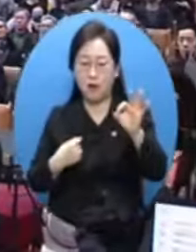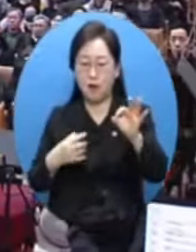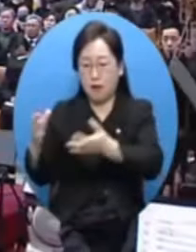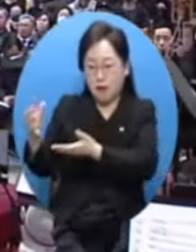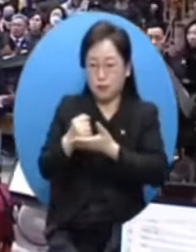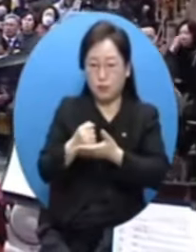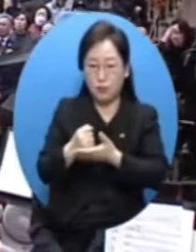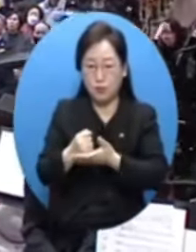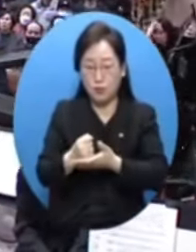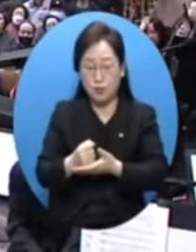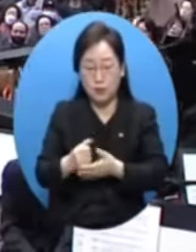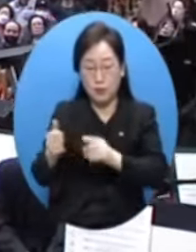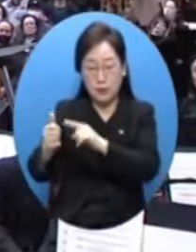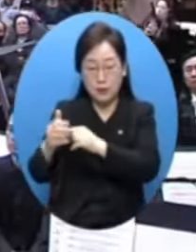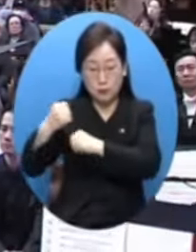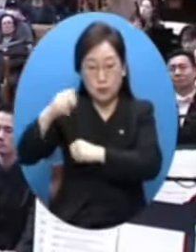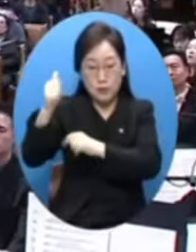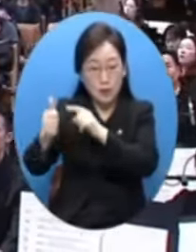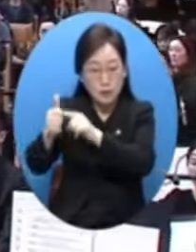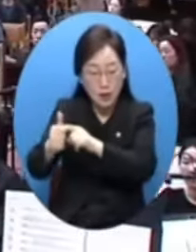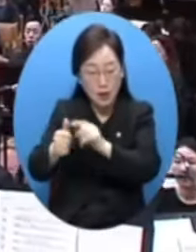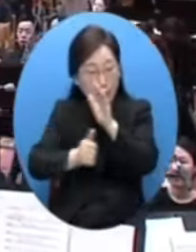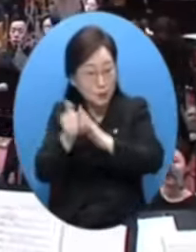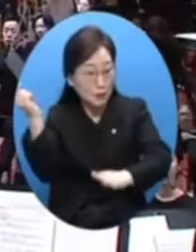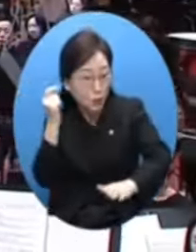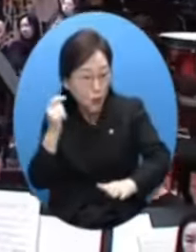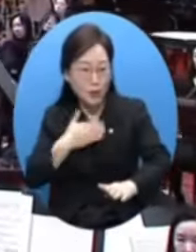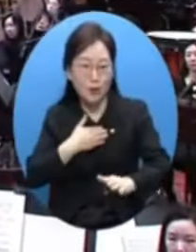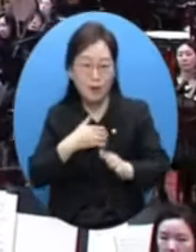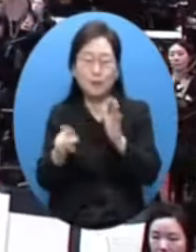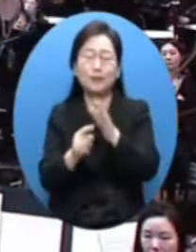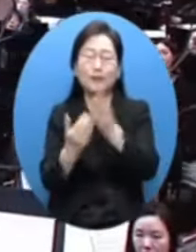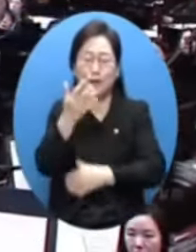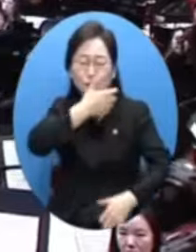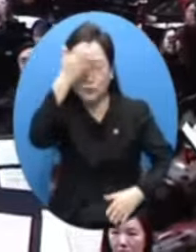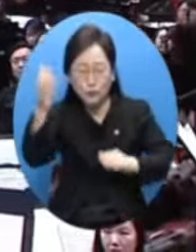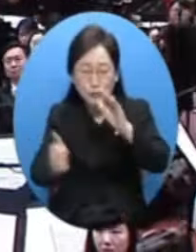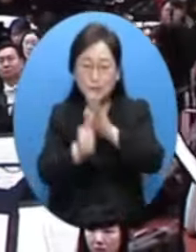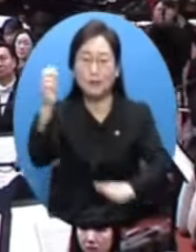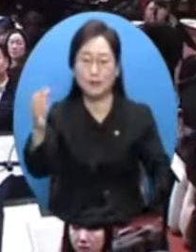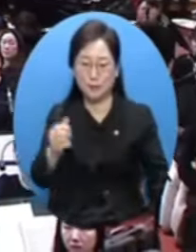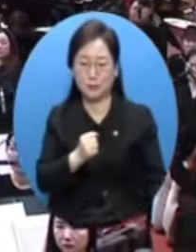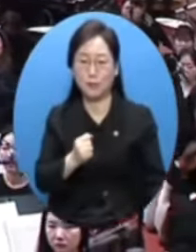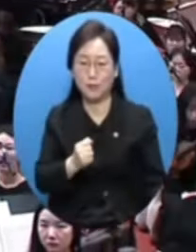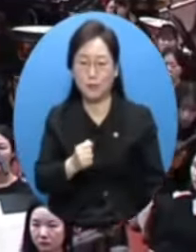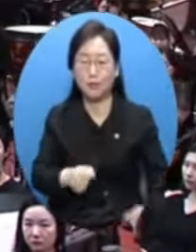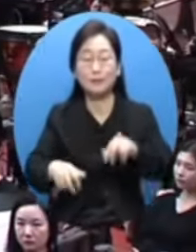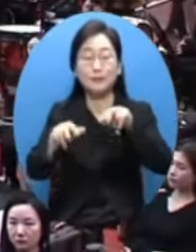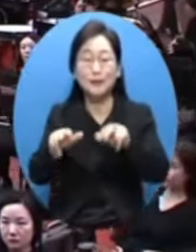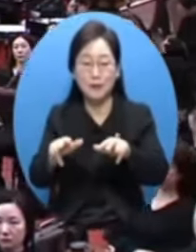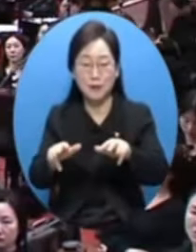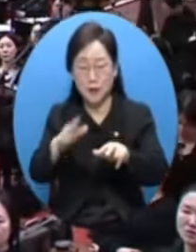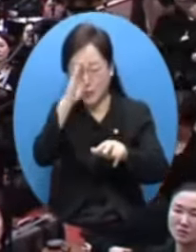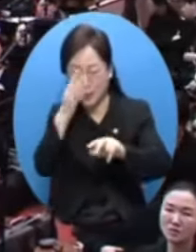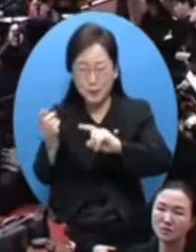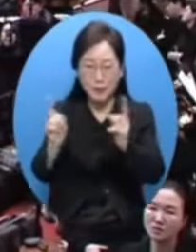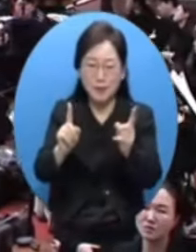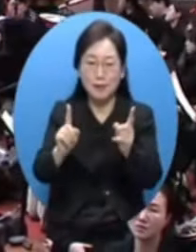소식을 듣는 순간 믿음을 가졌습니다. 내 병이 고침받을 수 있겠다는 꿈과 희망을 가지고 이제 병이